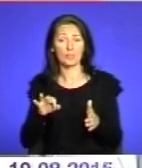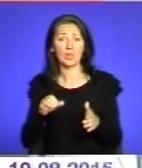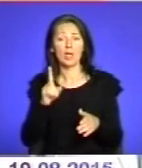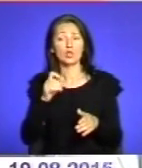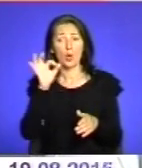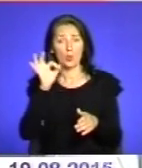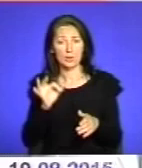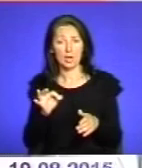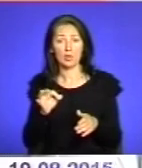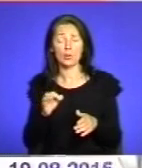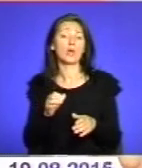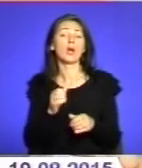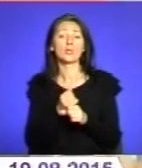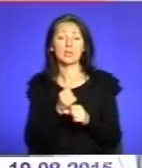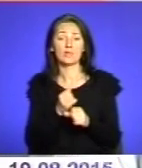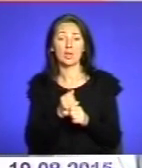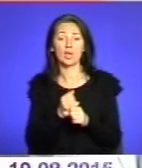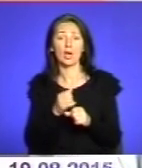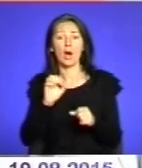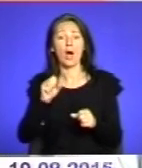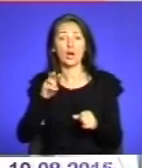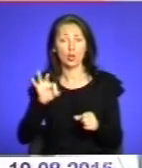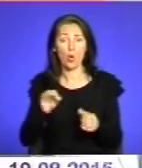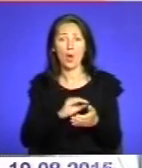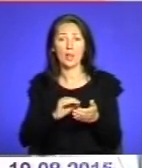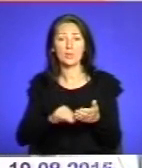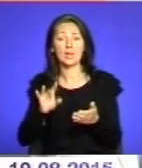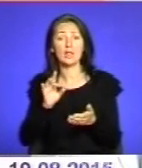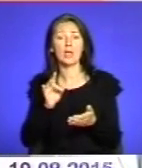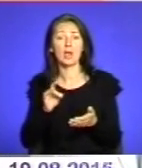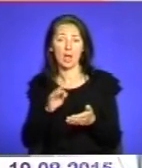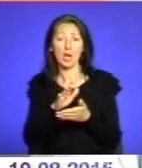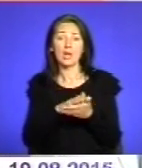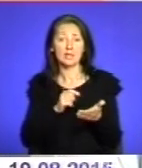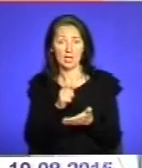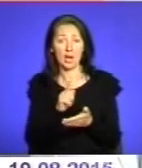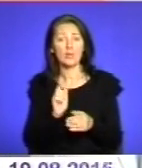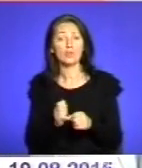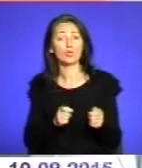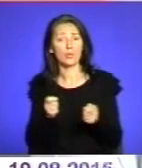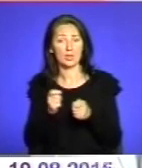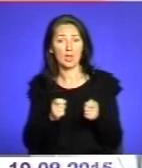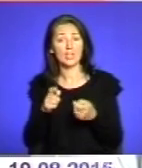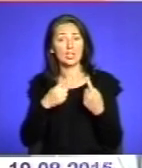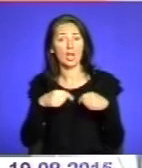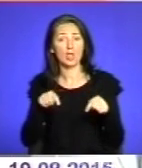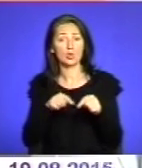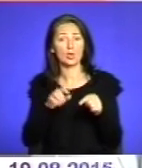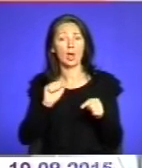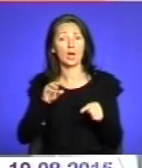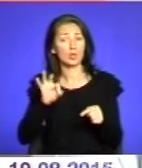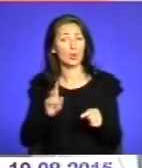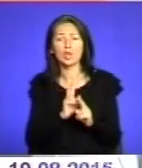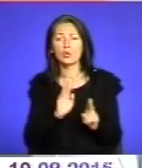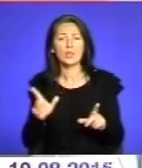написали репорта про відрядження у зону АТО. Тобто ніхто не їхав заради тих земельних ділянок і заради цієї землі. Їхали